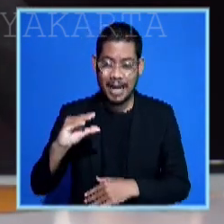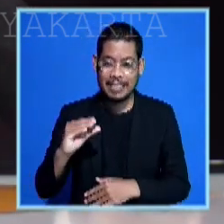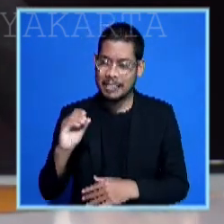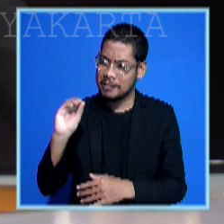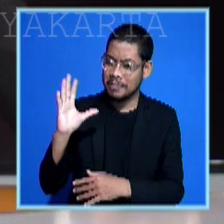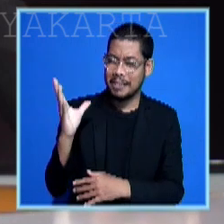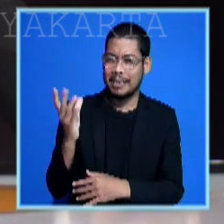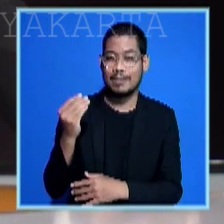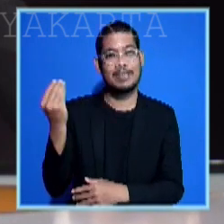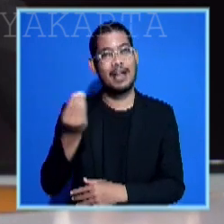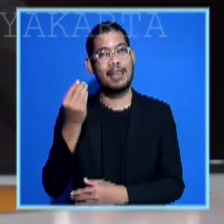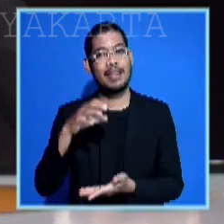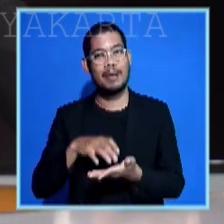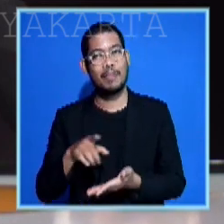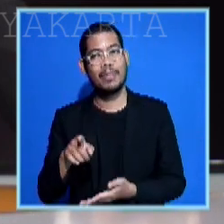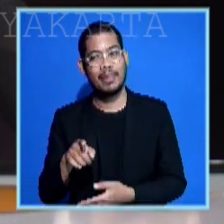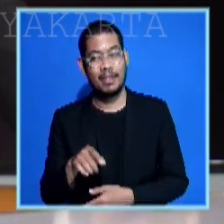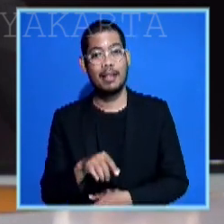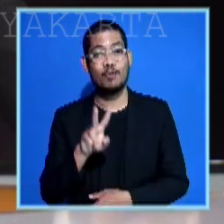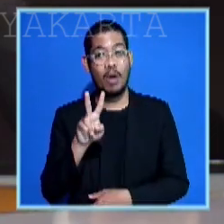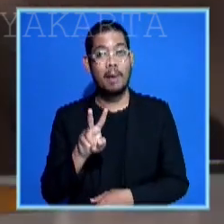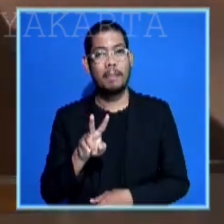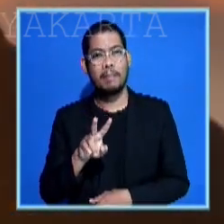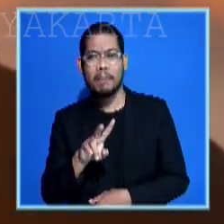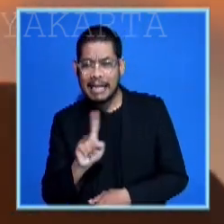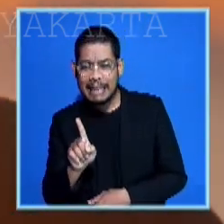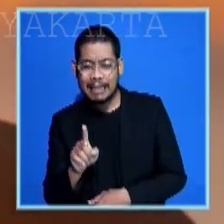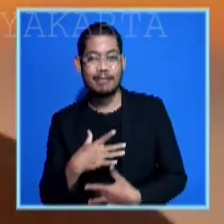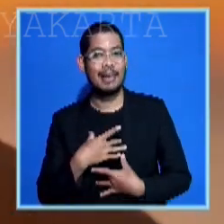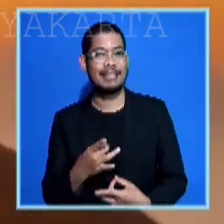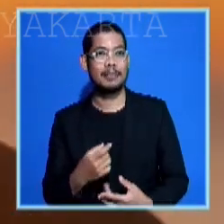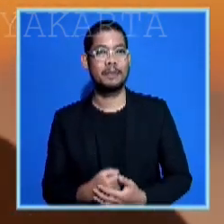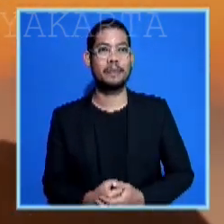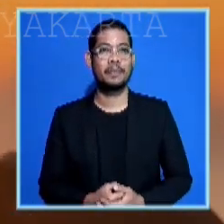dengan 45 menit ini menjadi daya tarik sendiri.